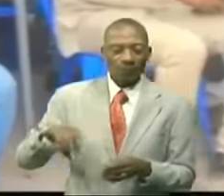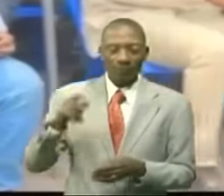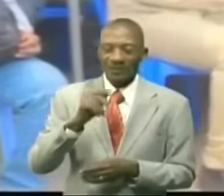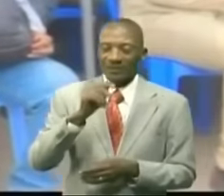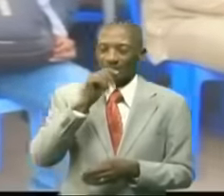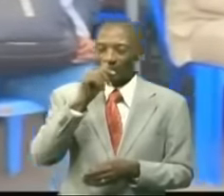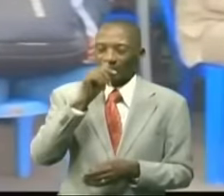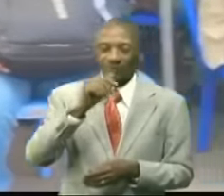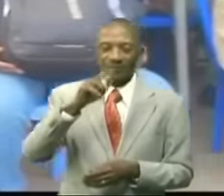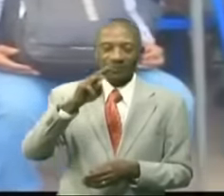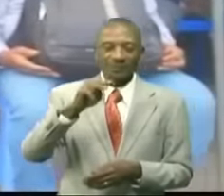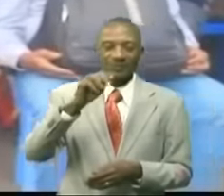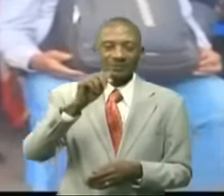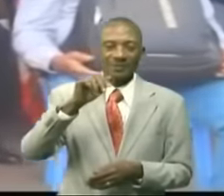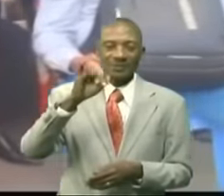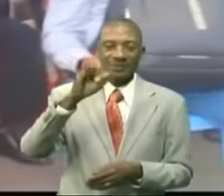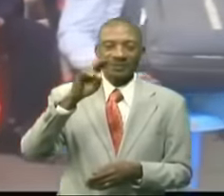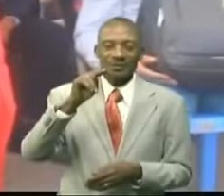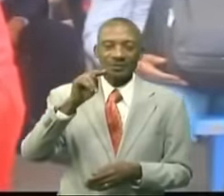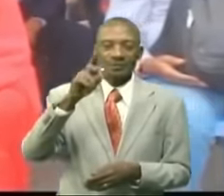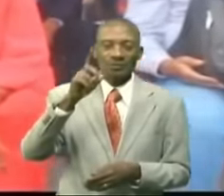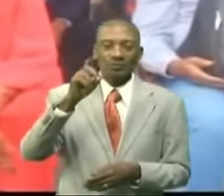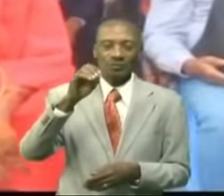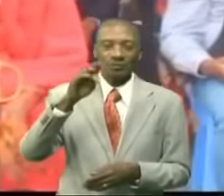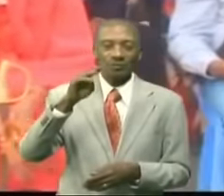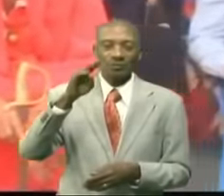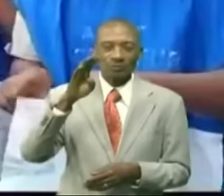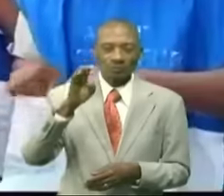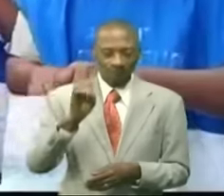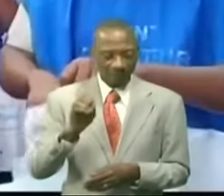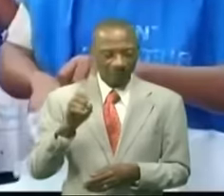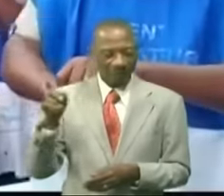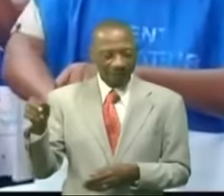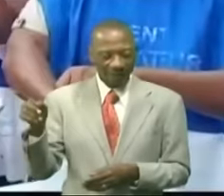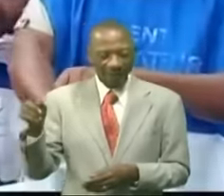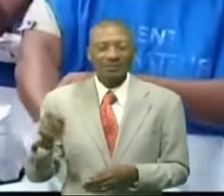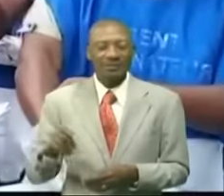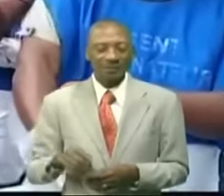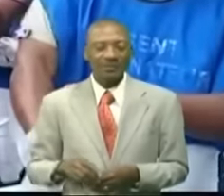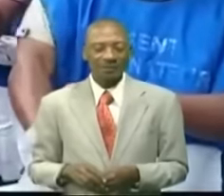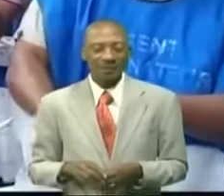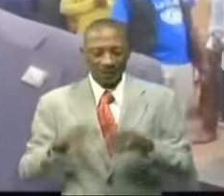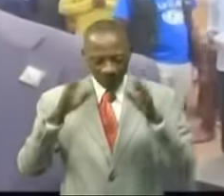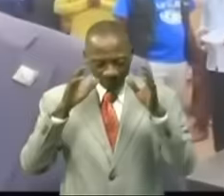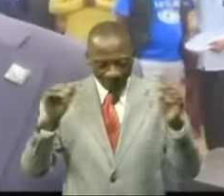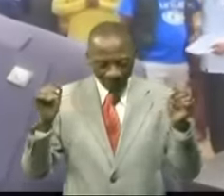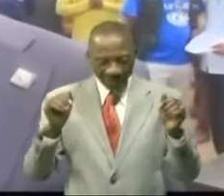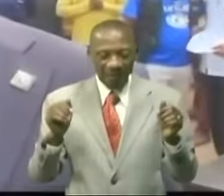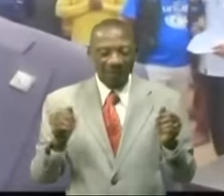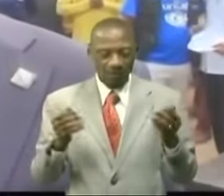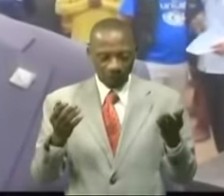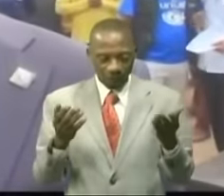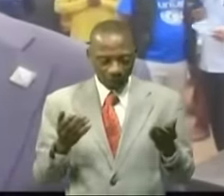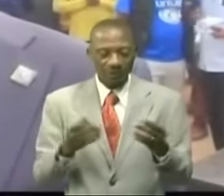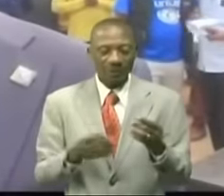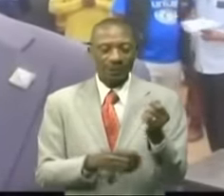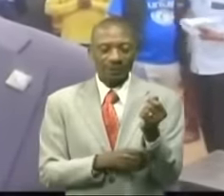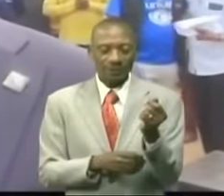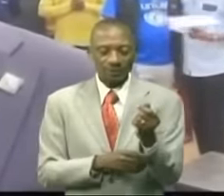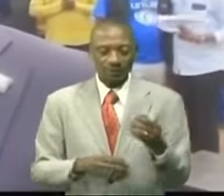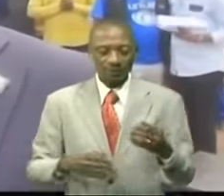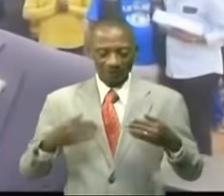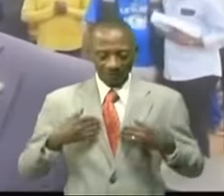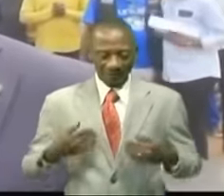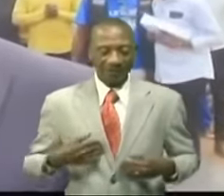universelle initié par le chef de l'État Félix-Antoine Tshisekedi Tshilombo. Enfin, le chef de division de la santé Maïndombe,